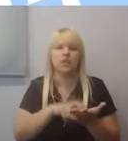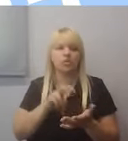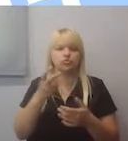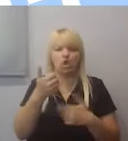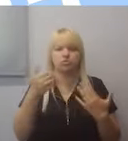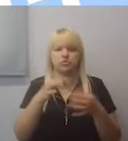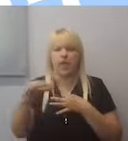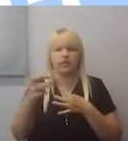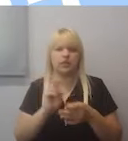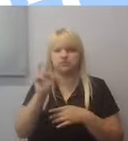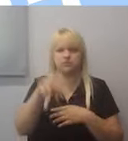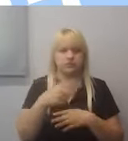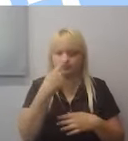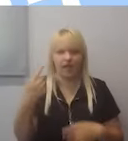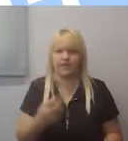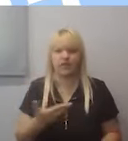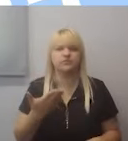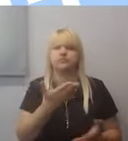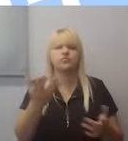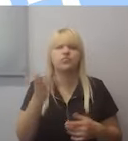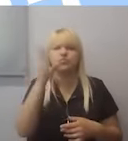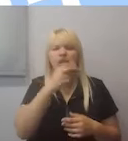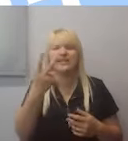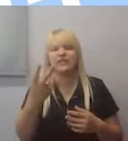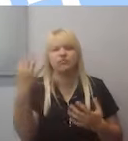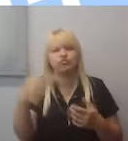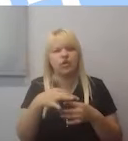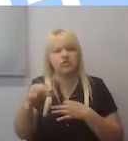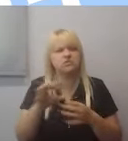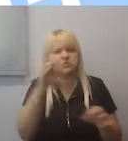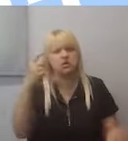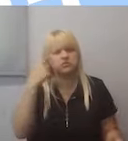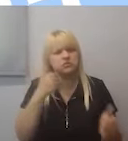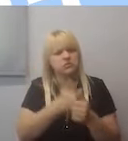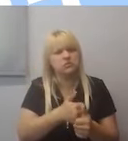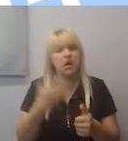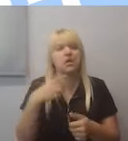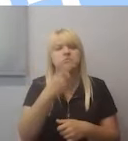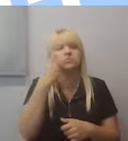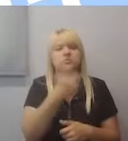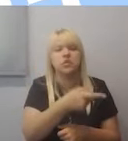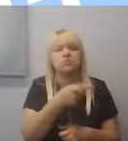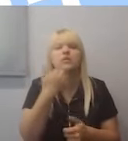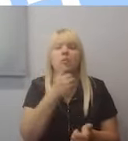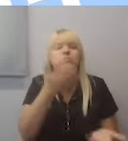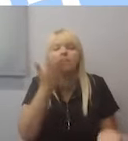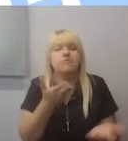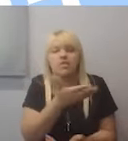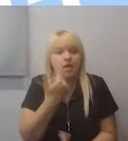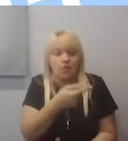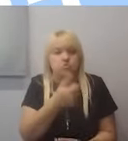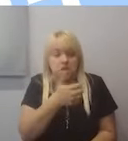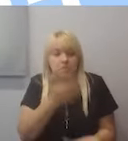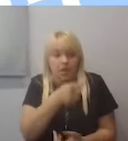neviens ja kurš var 240 ā jā sāk domāt a kāpēc tu domā tāpēc ka tu neesi mēģinājis ja izmēģini un tu zināsi